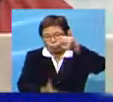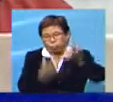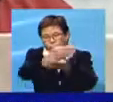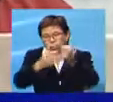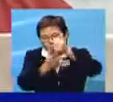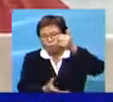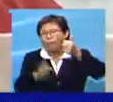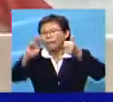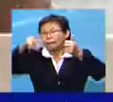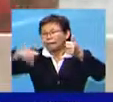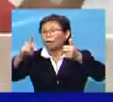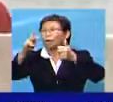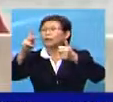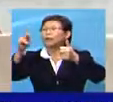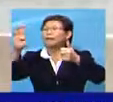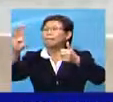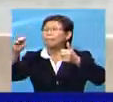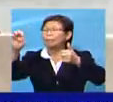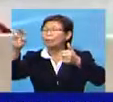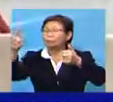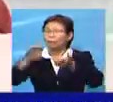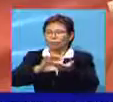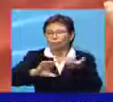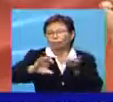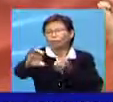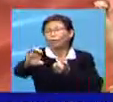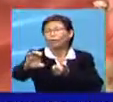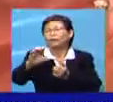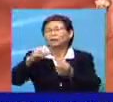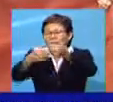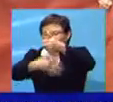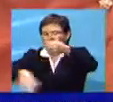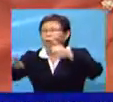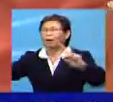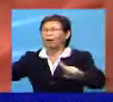ahli Parlimen Kota Merudu akan disalurkan kepada cawangan-cawangan UMNO di kawasan itu.